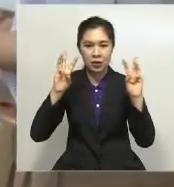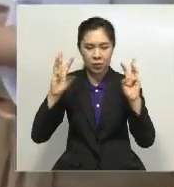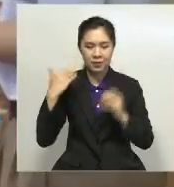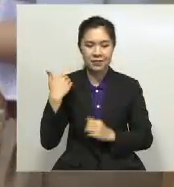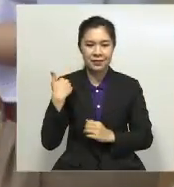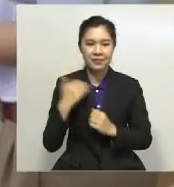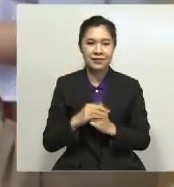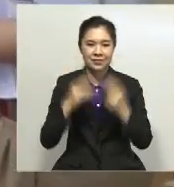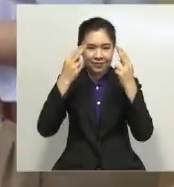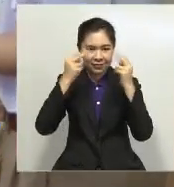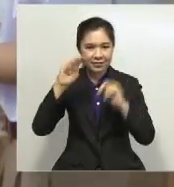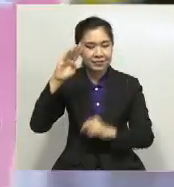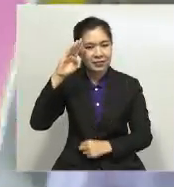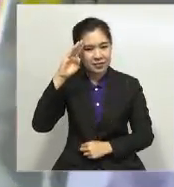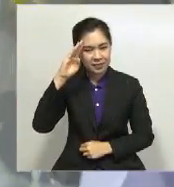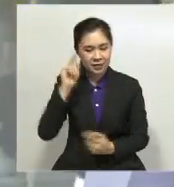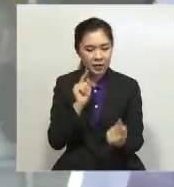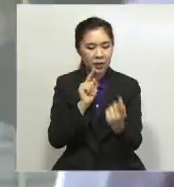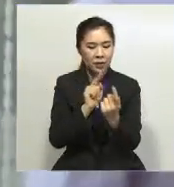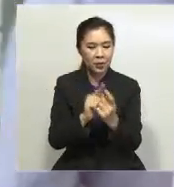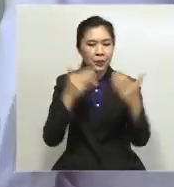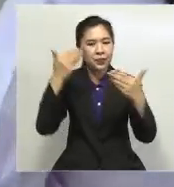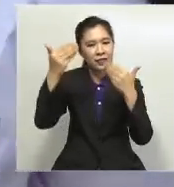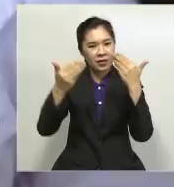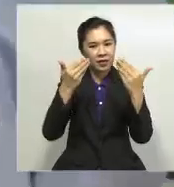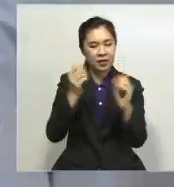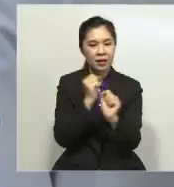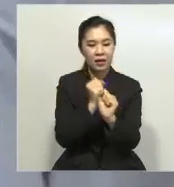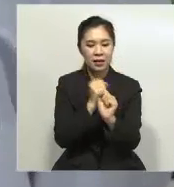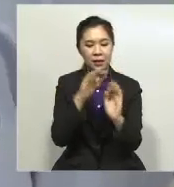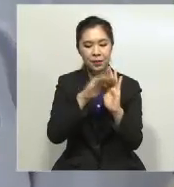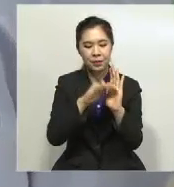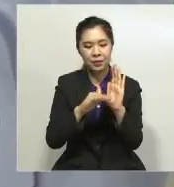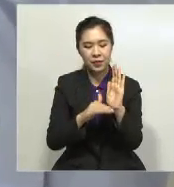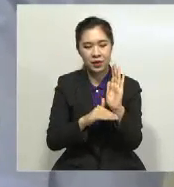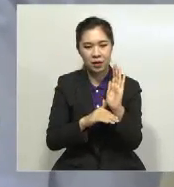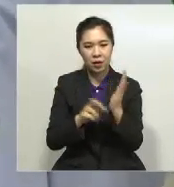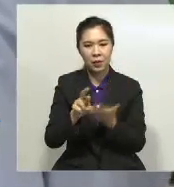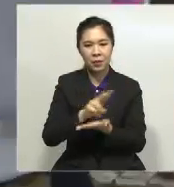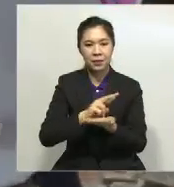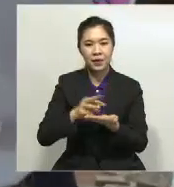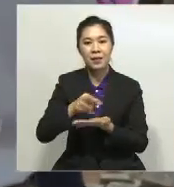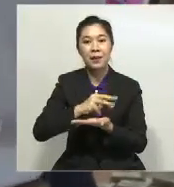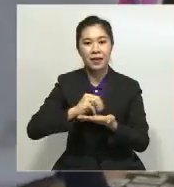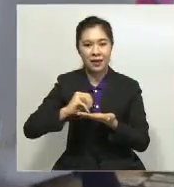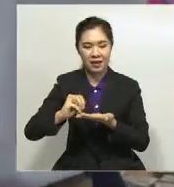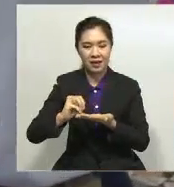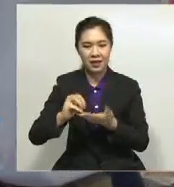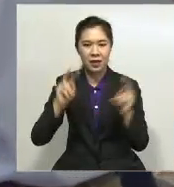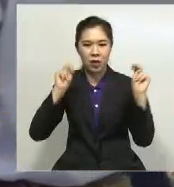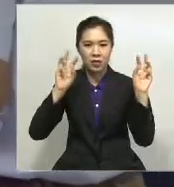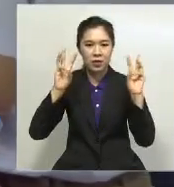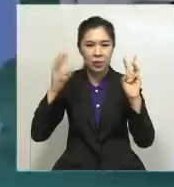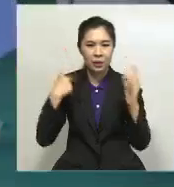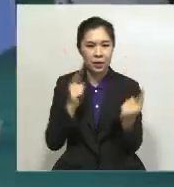ยุทธ์จันทร์โอชานายกรัฐมนตรีได้เยี่ยมชมนิทรรศการการดำเนินงานของมหาวิทยาลัยราชภัฏนครสวรรค์พร้อมพูดคุยกับ